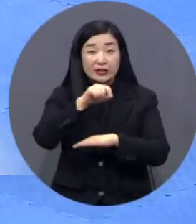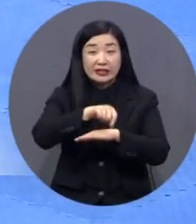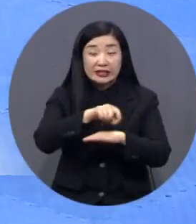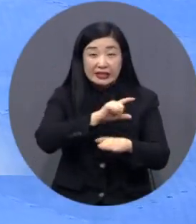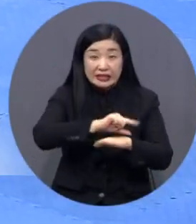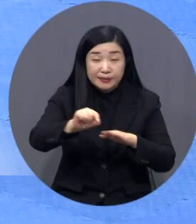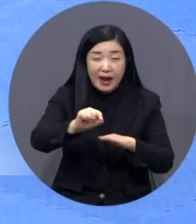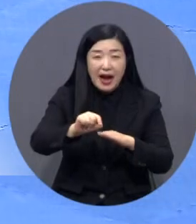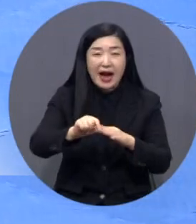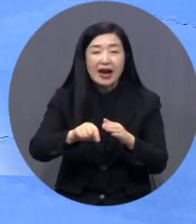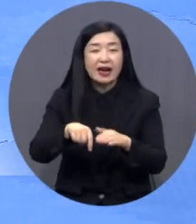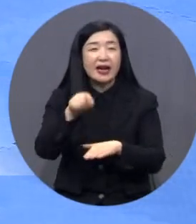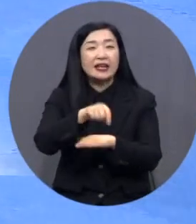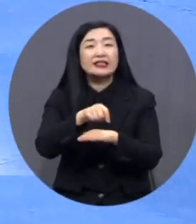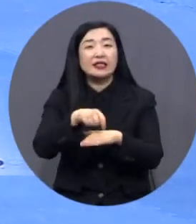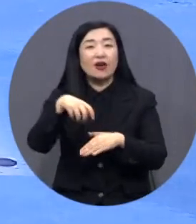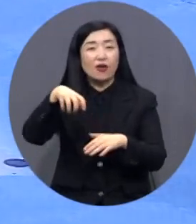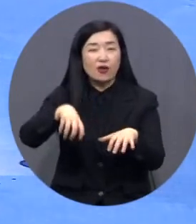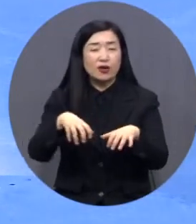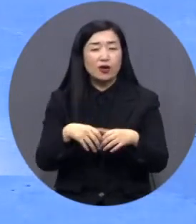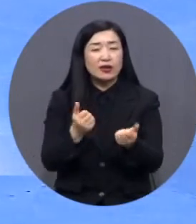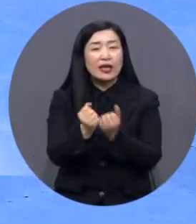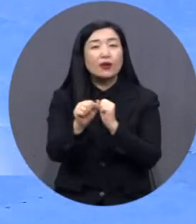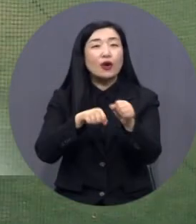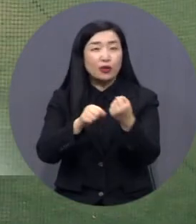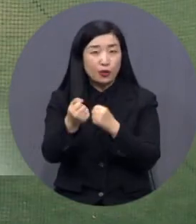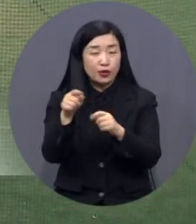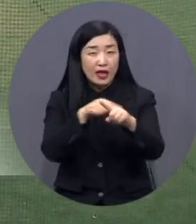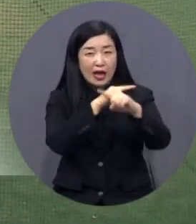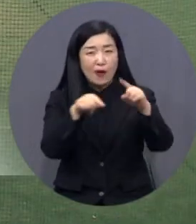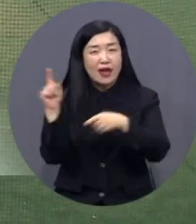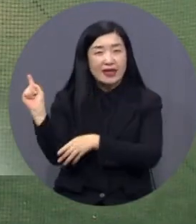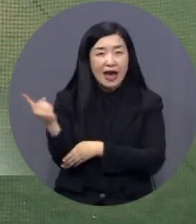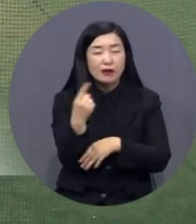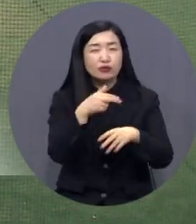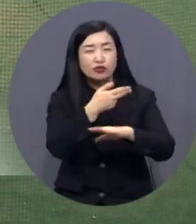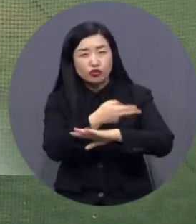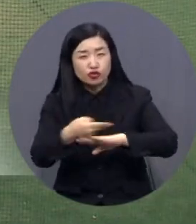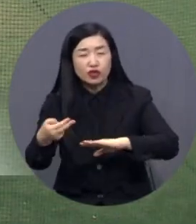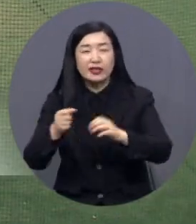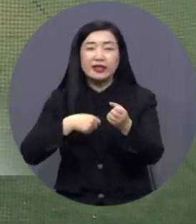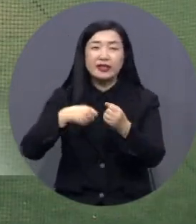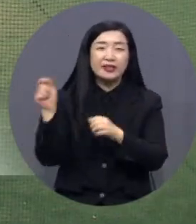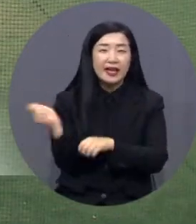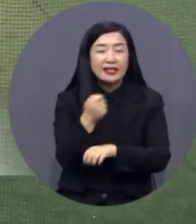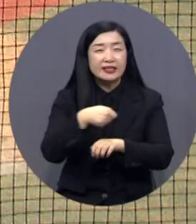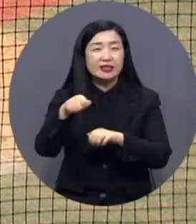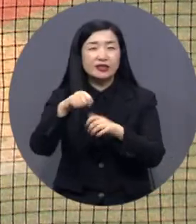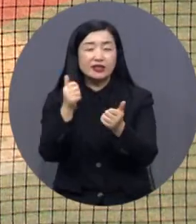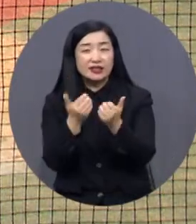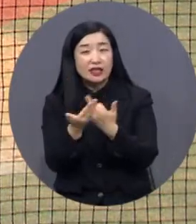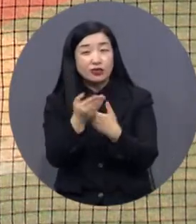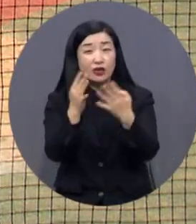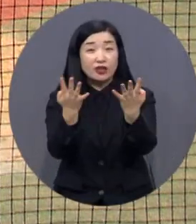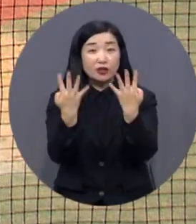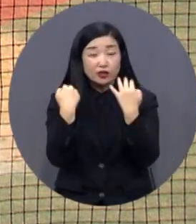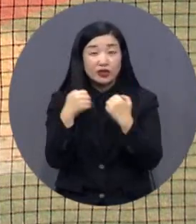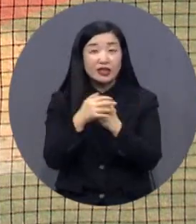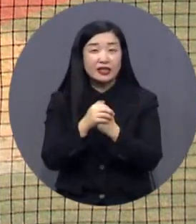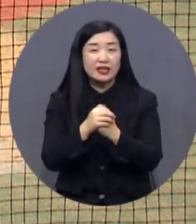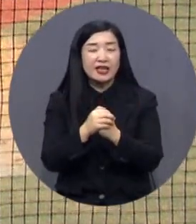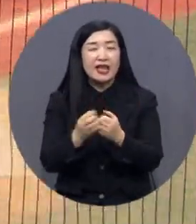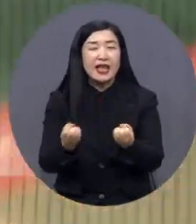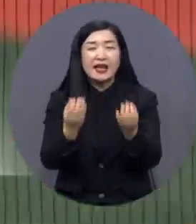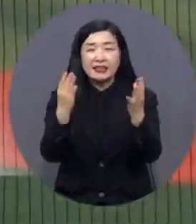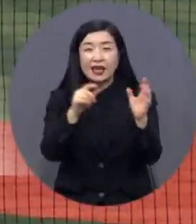한국지방행정연구원은 다음 주 전국 태권도 대회를 시작으로 야구와 수영, 테니스 등 올해 제주에서 열리는 130개 스포츠 대회와